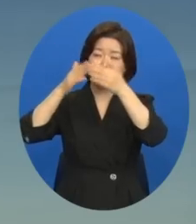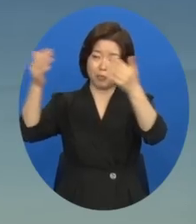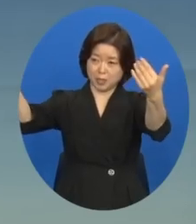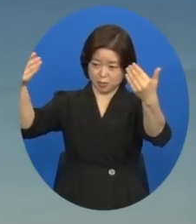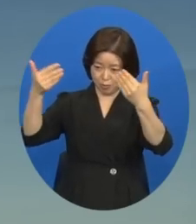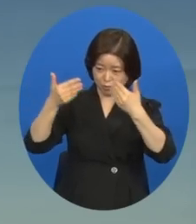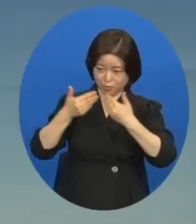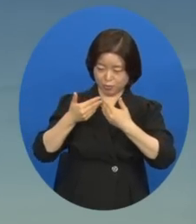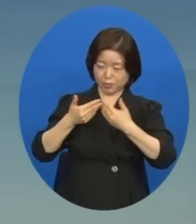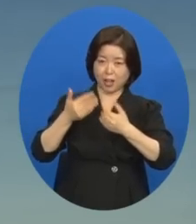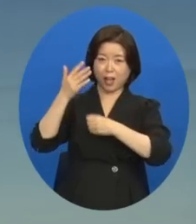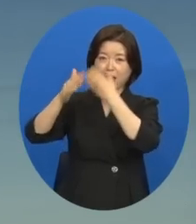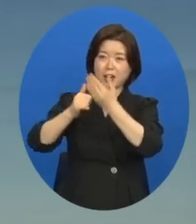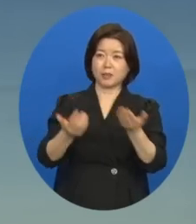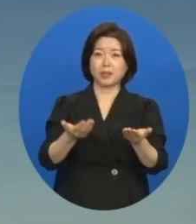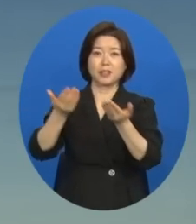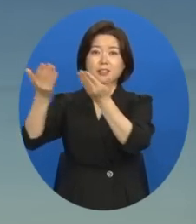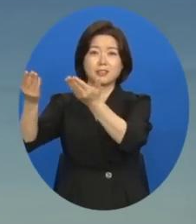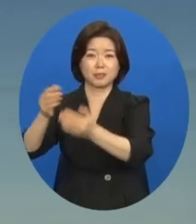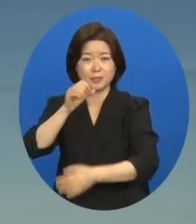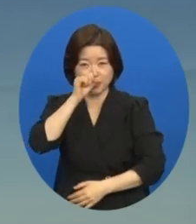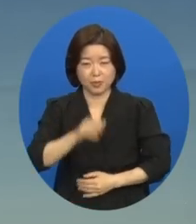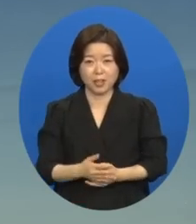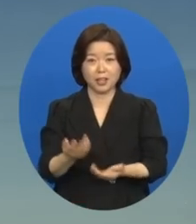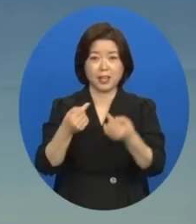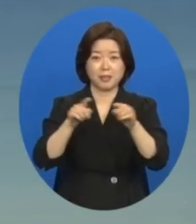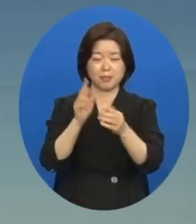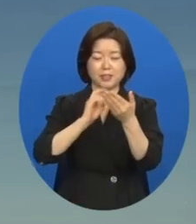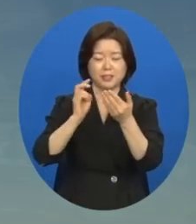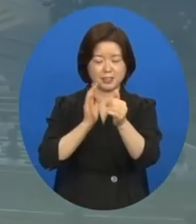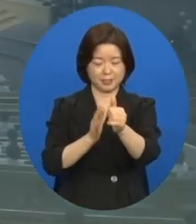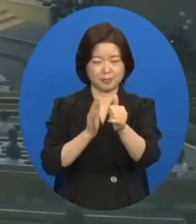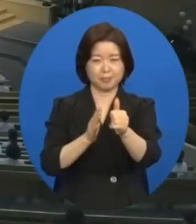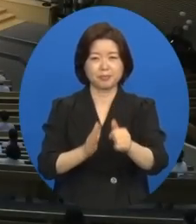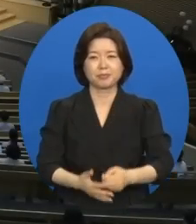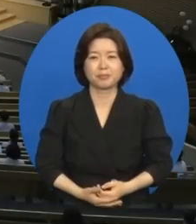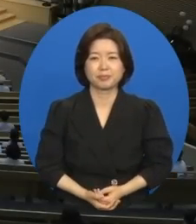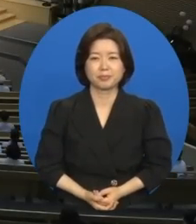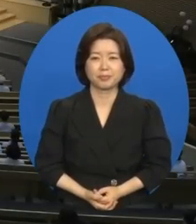하나님께 올려드리면 어떨까요? 함께 찬양하도록 하겠습니다.